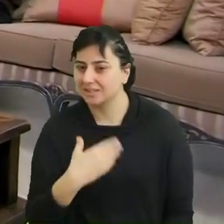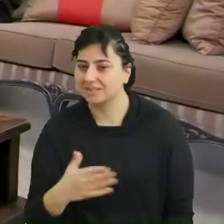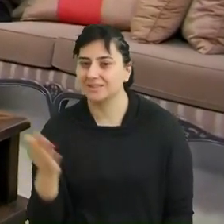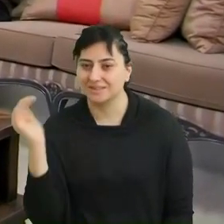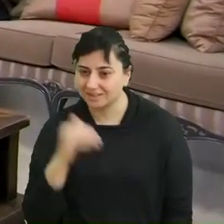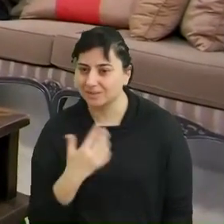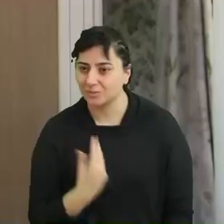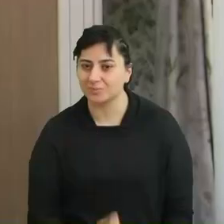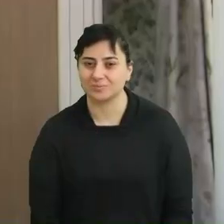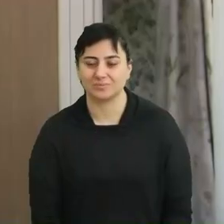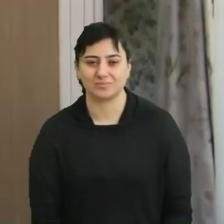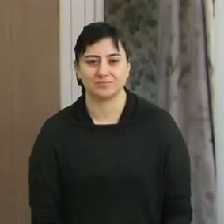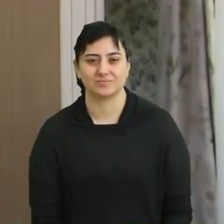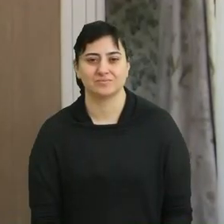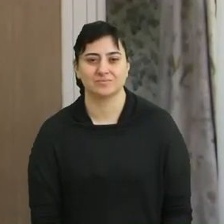buraya geliyor mu?